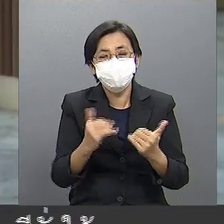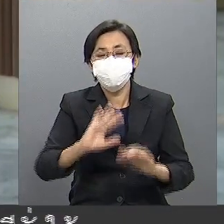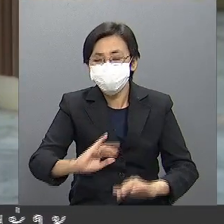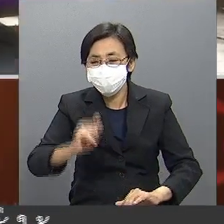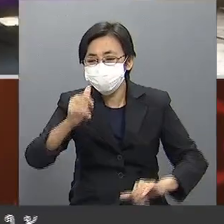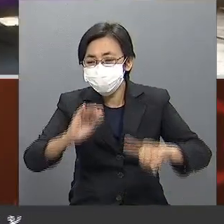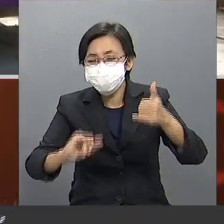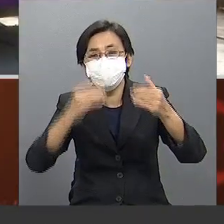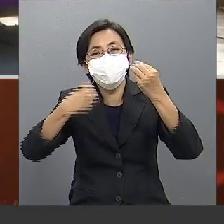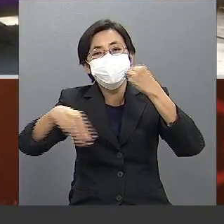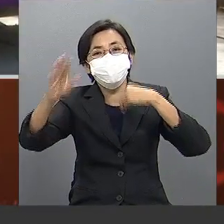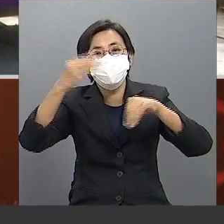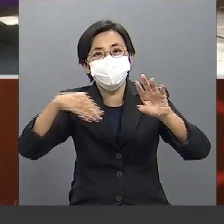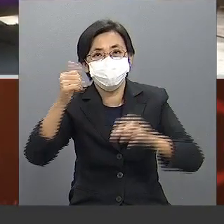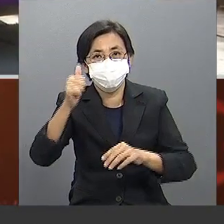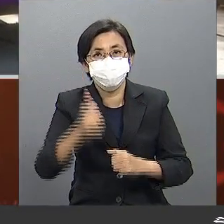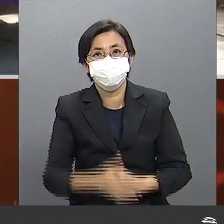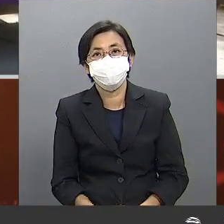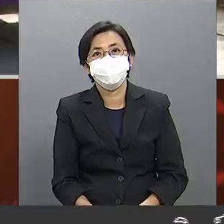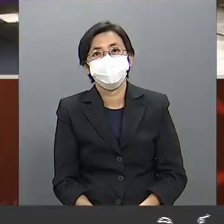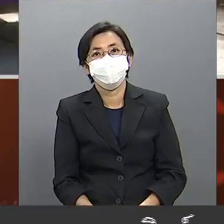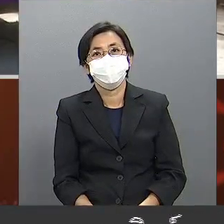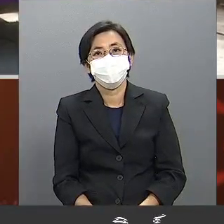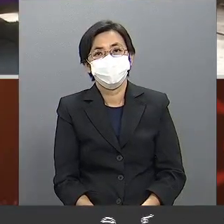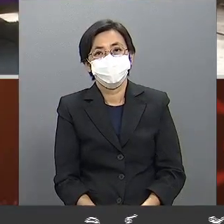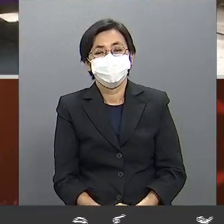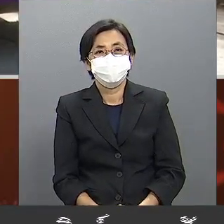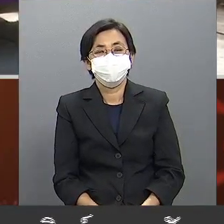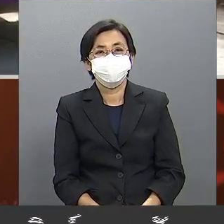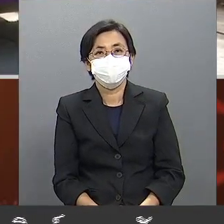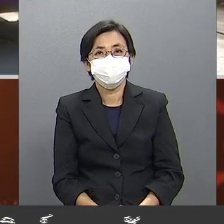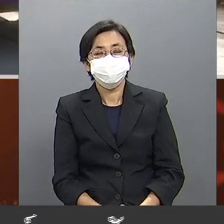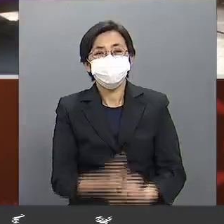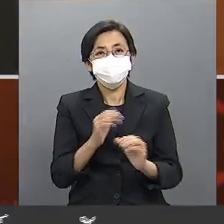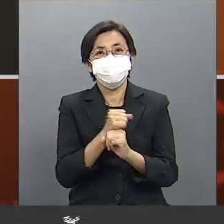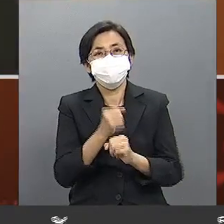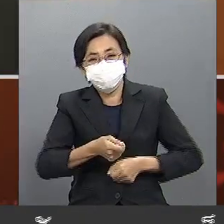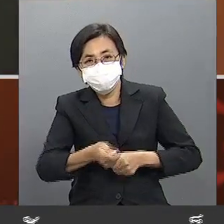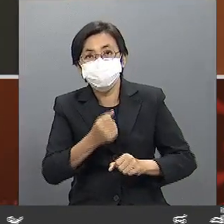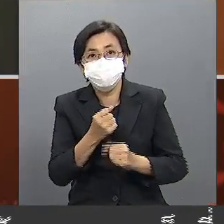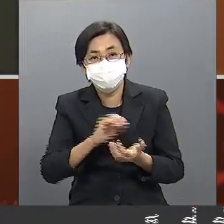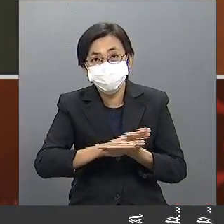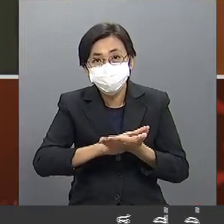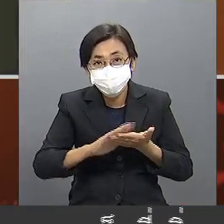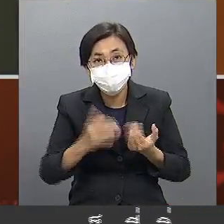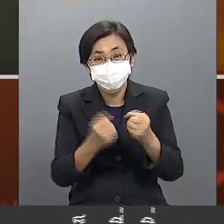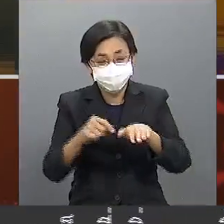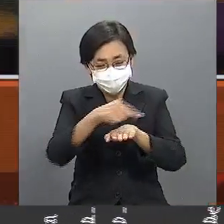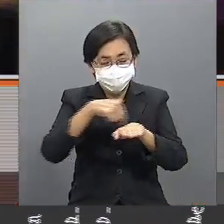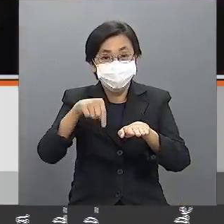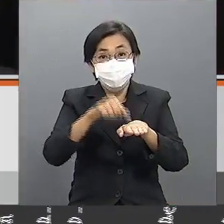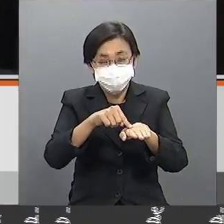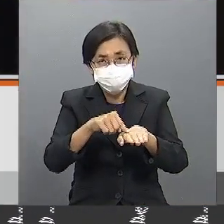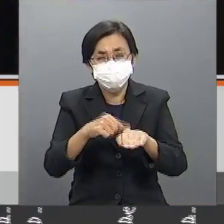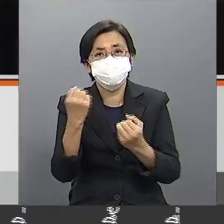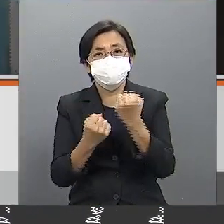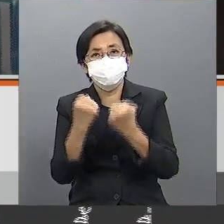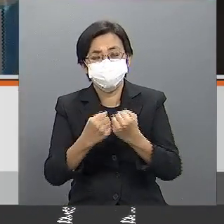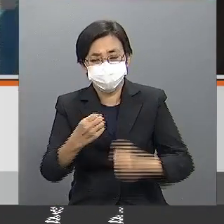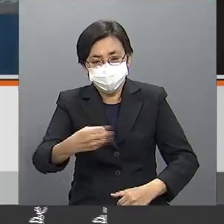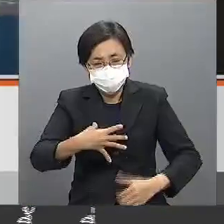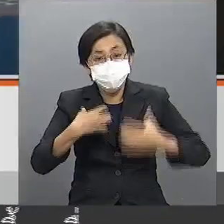มตินสุรานนท์จังหวัดสงขลาเชิญค่ะ คลัสเตอร์ใหม่ที่ทางสาธารณสุขจังหวัดสงขลายังคงเป็นห่วงนั่นก็คือกลุ่ม